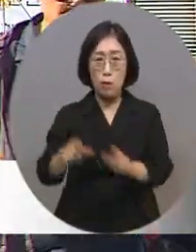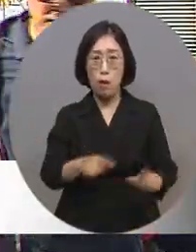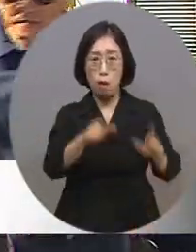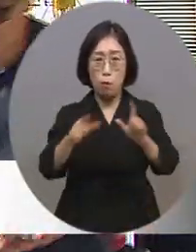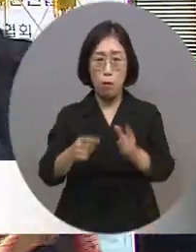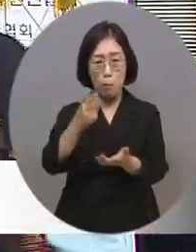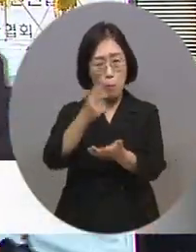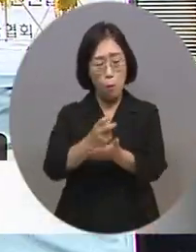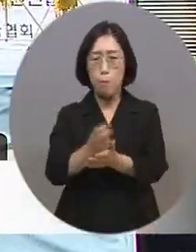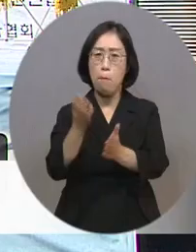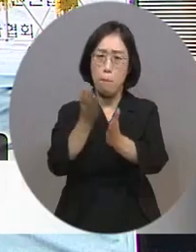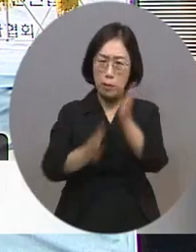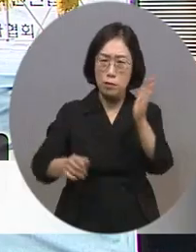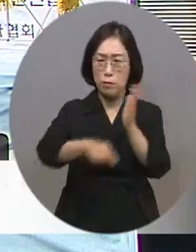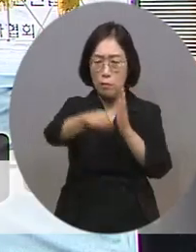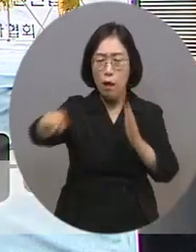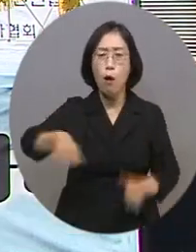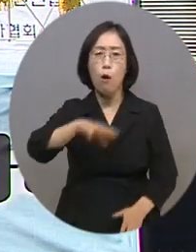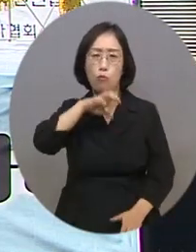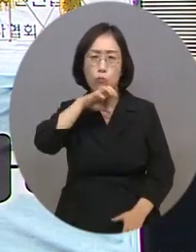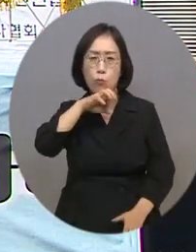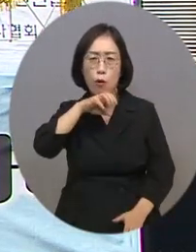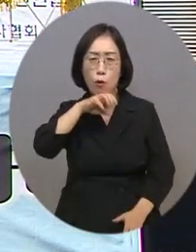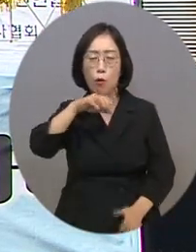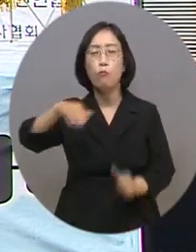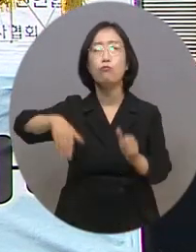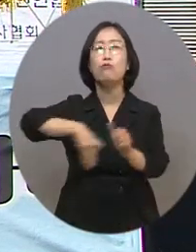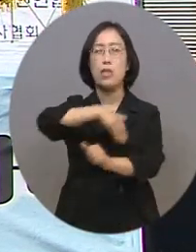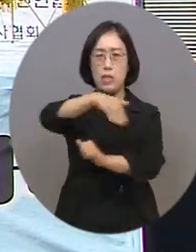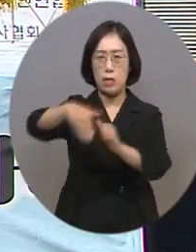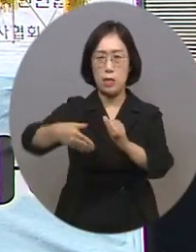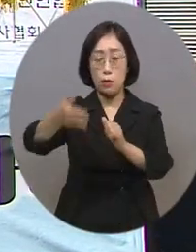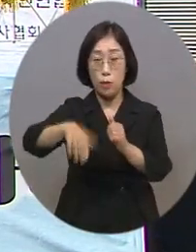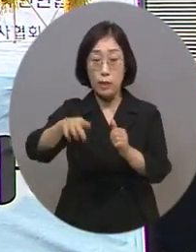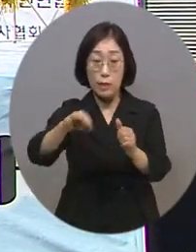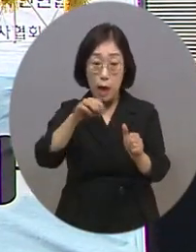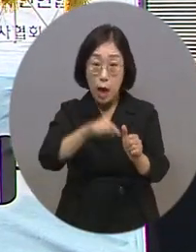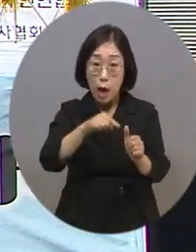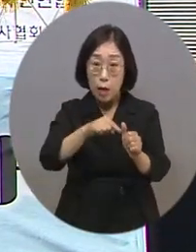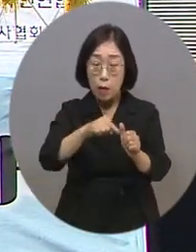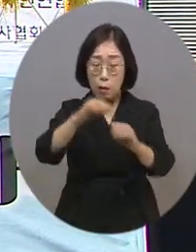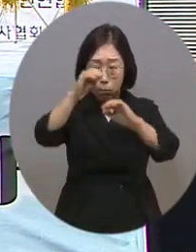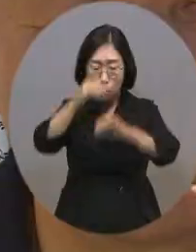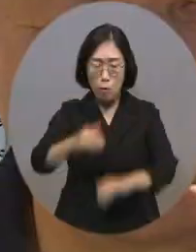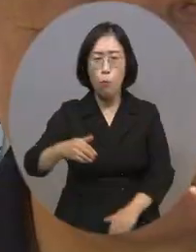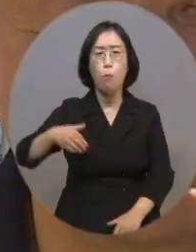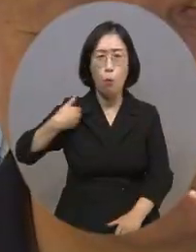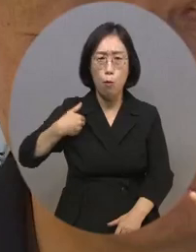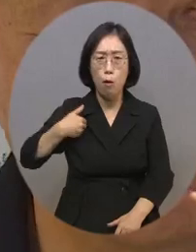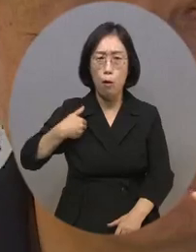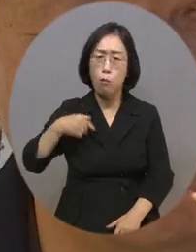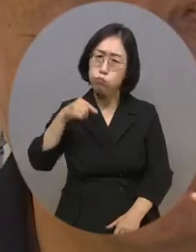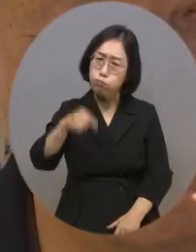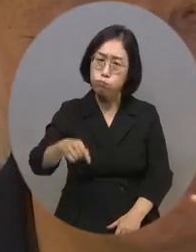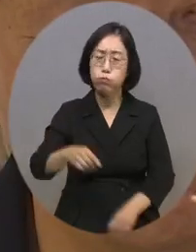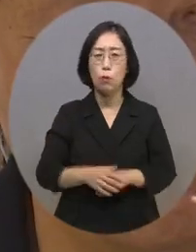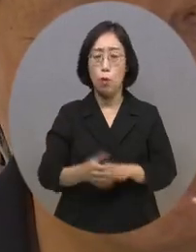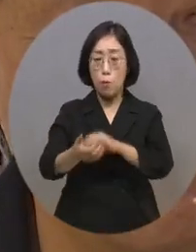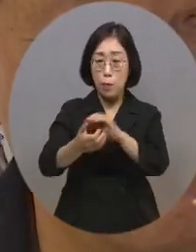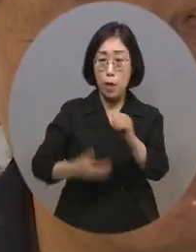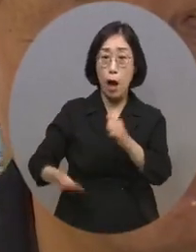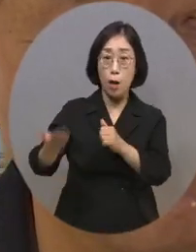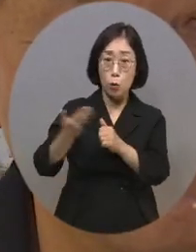맞지 않다는 불만이 있던 상황입니다. 하지만 장 씨는 이 사실에 대해 인지하지도 못했고 사전